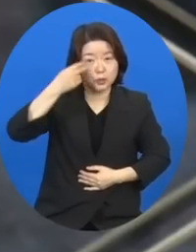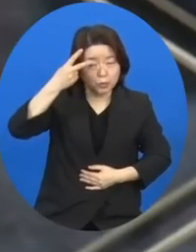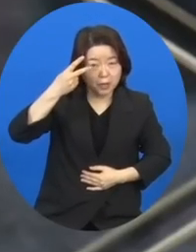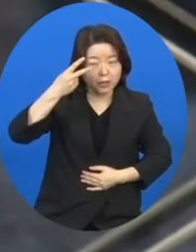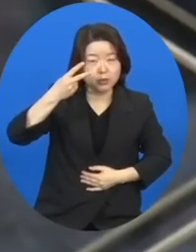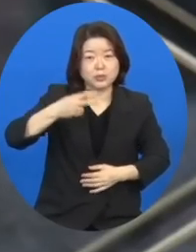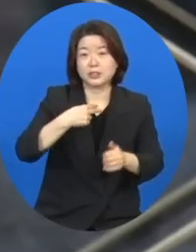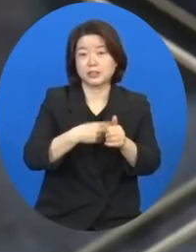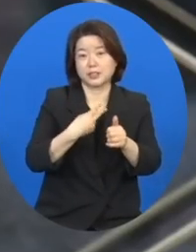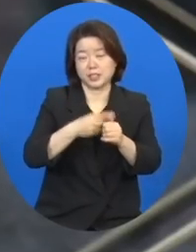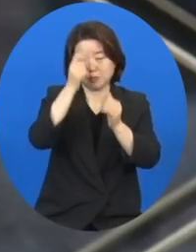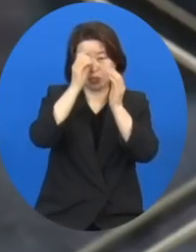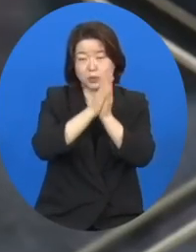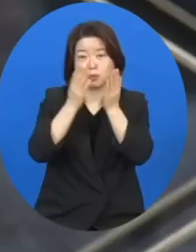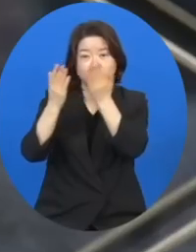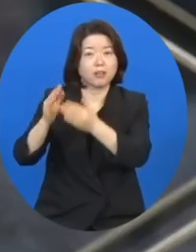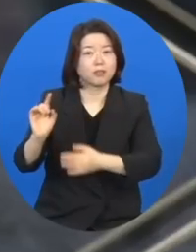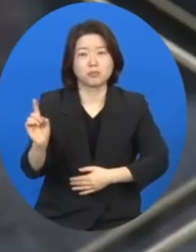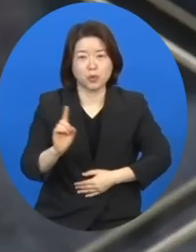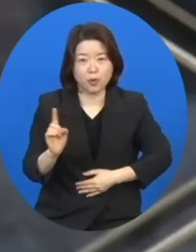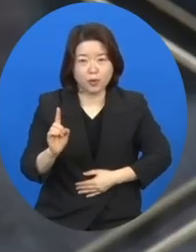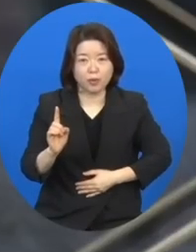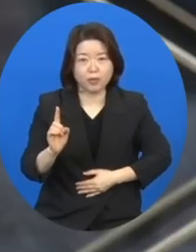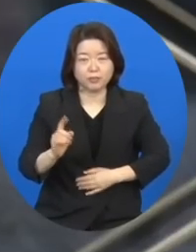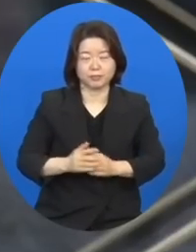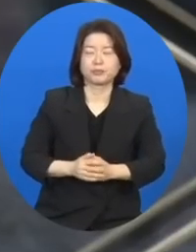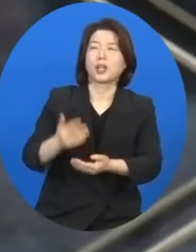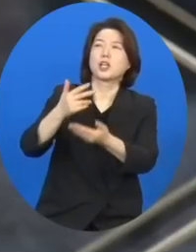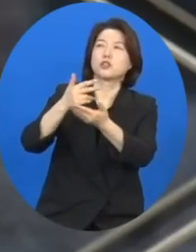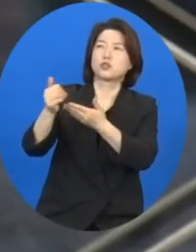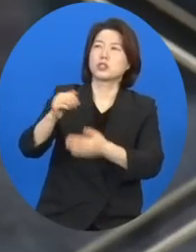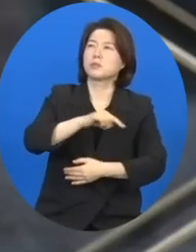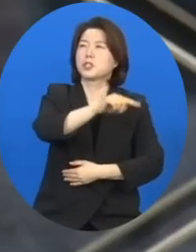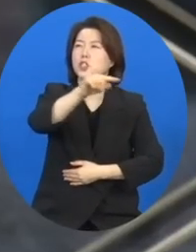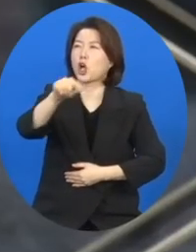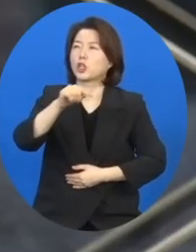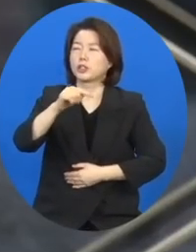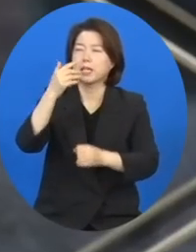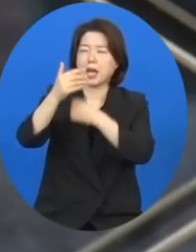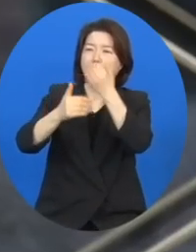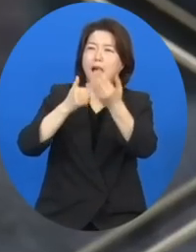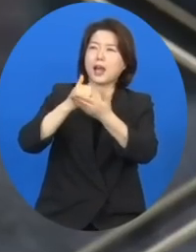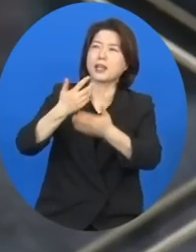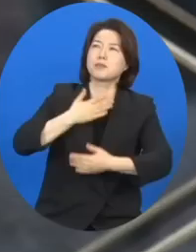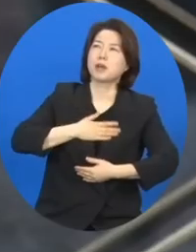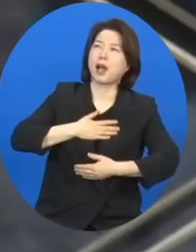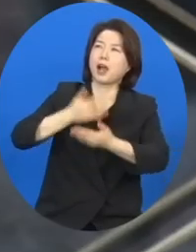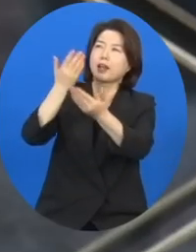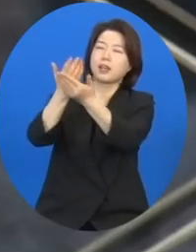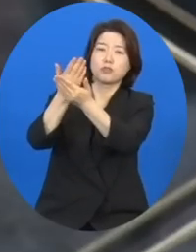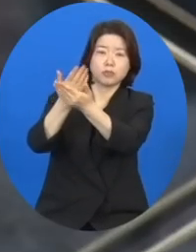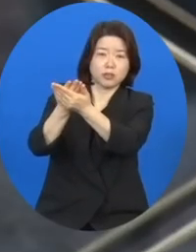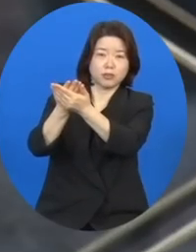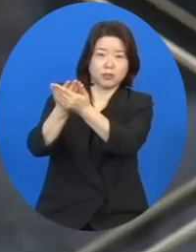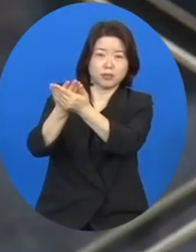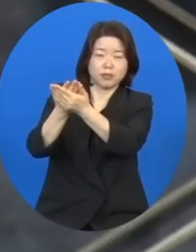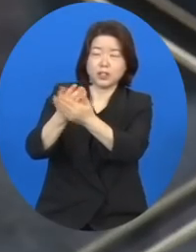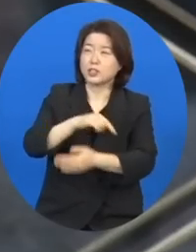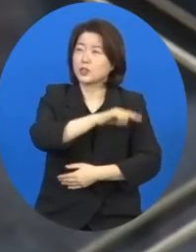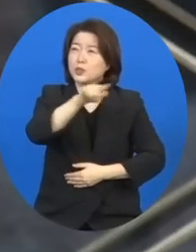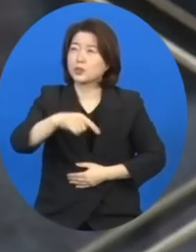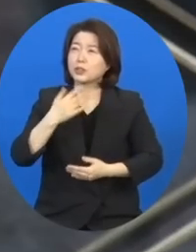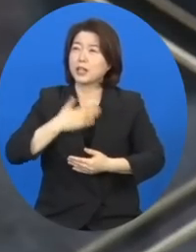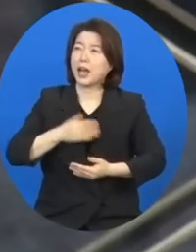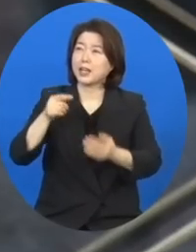것은 이것이었어요. 주님, 그들이 하나님을 알게 해주십시오. 하나님을